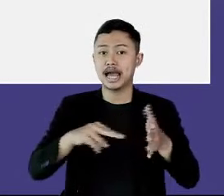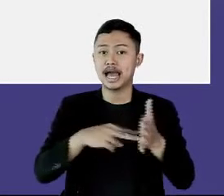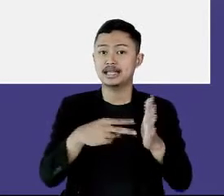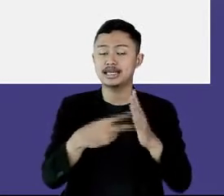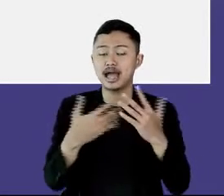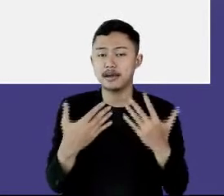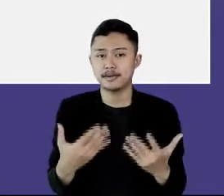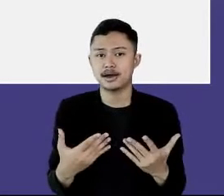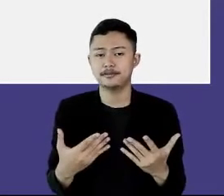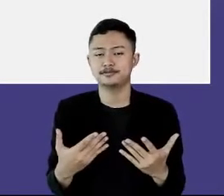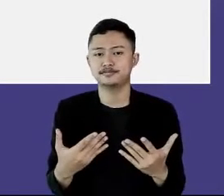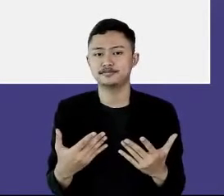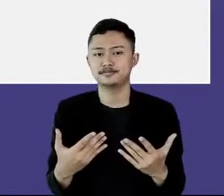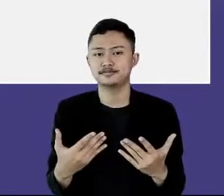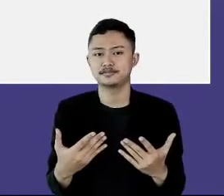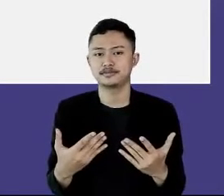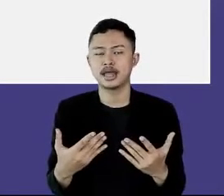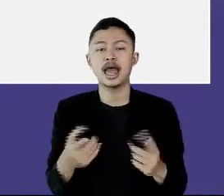dalam